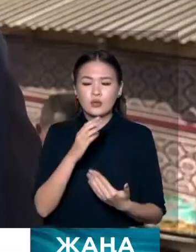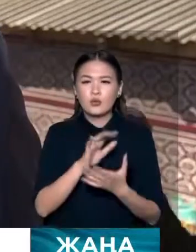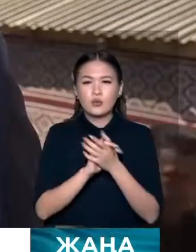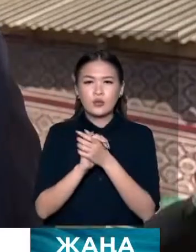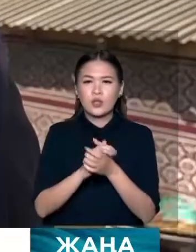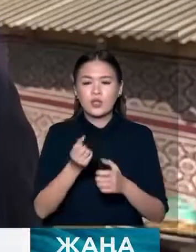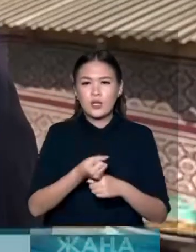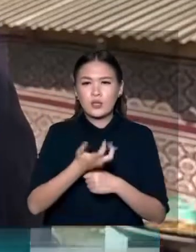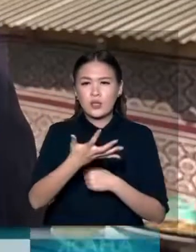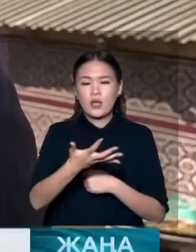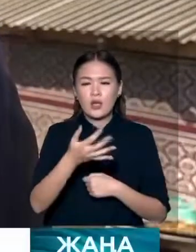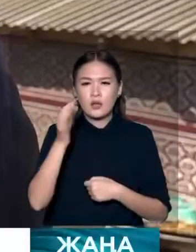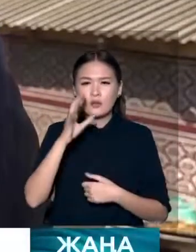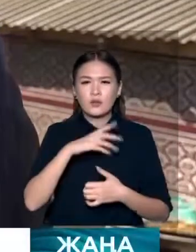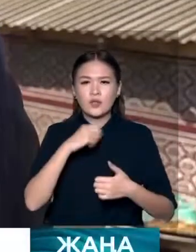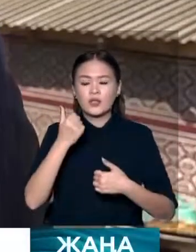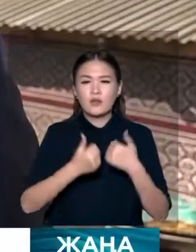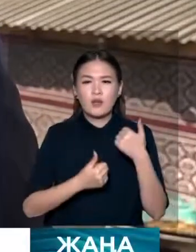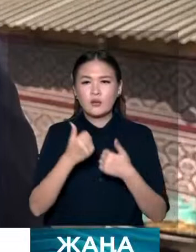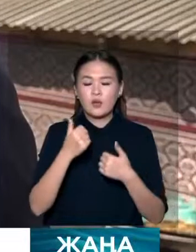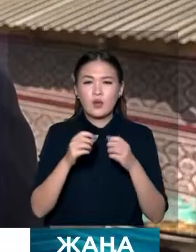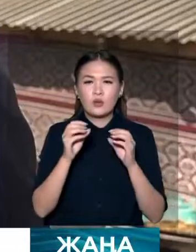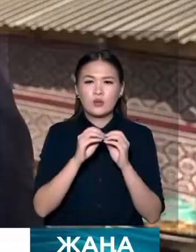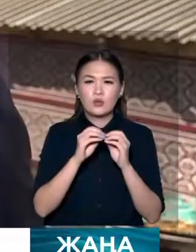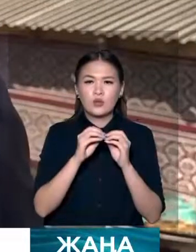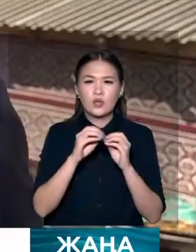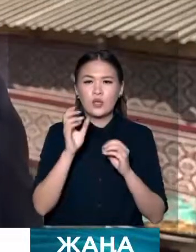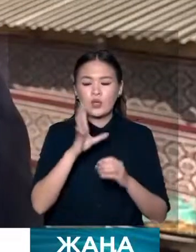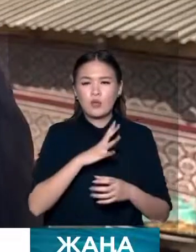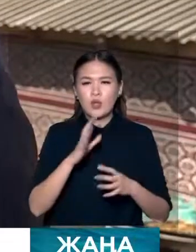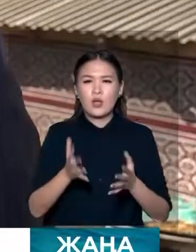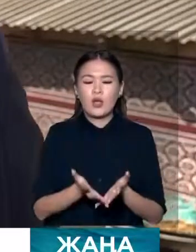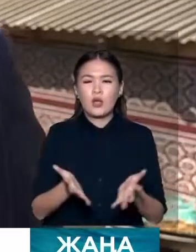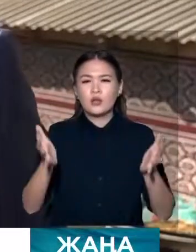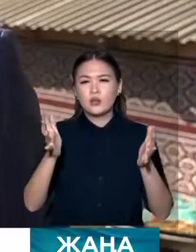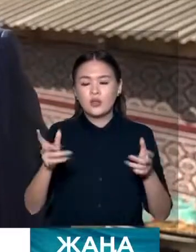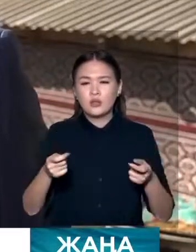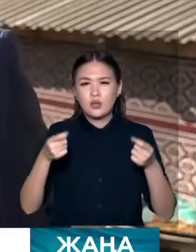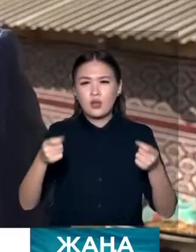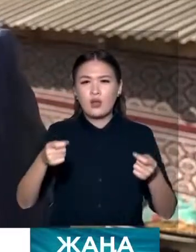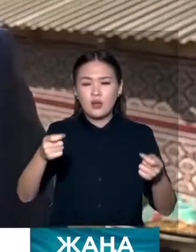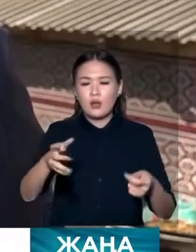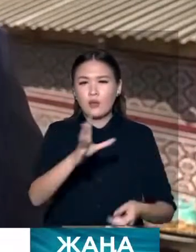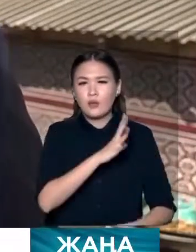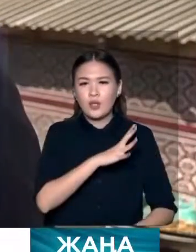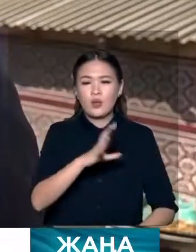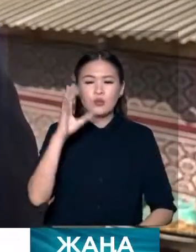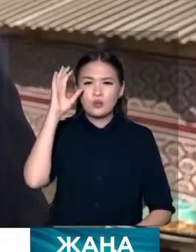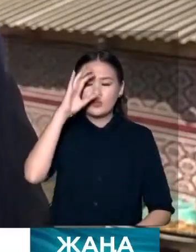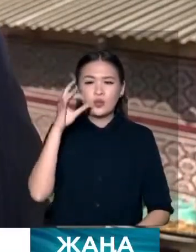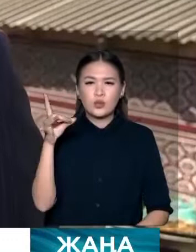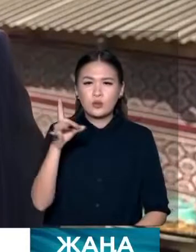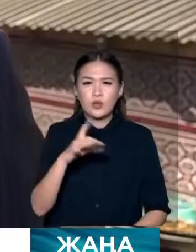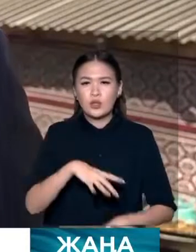дастарханы палау фестивалымызға 10-нан астам қазан қойылған. Оны көш бастап тұрған Өзбекстан Республикасы